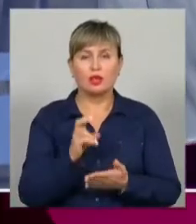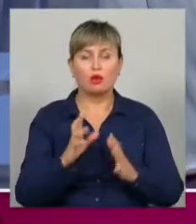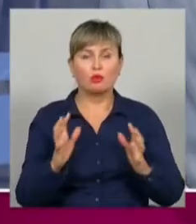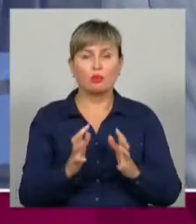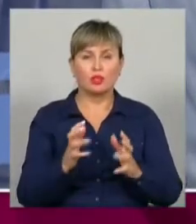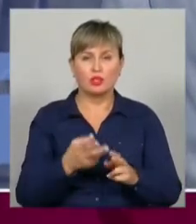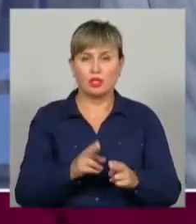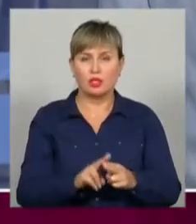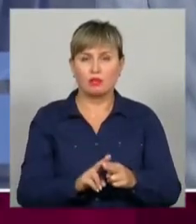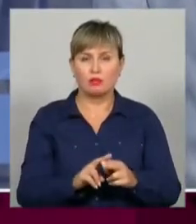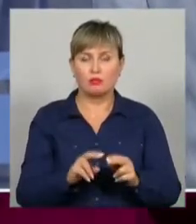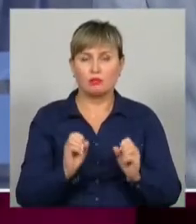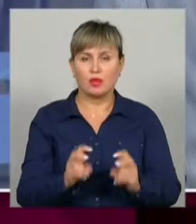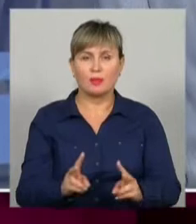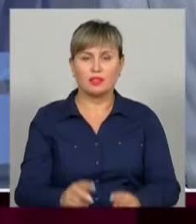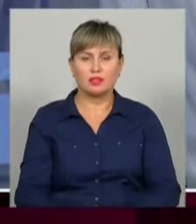угрозы?